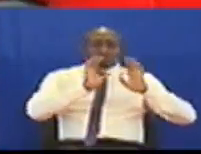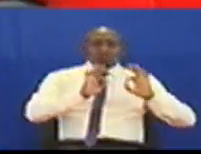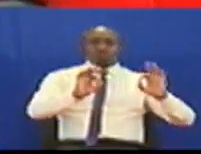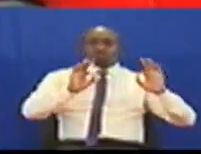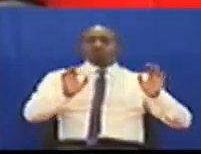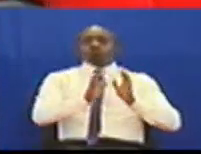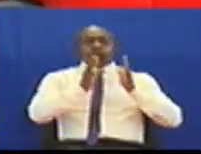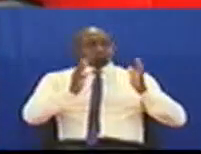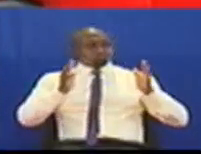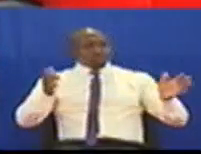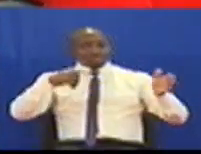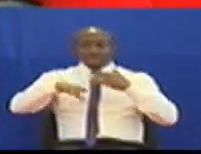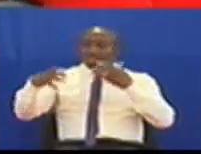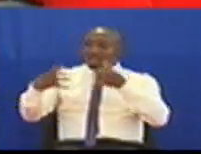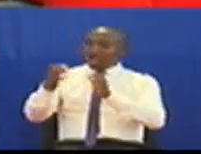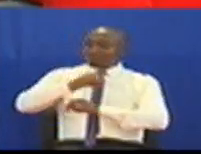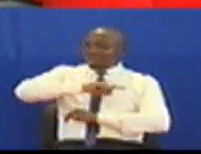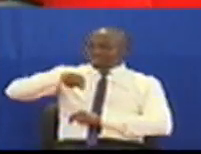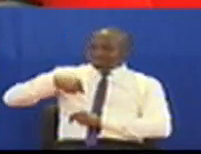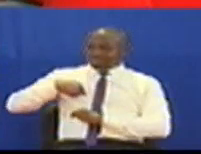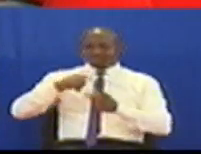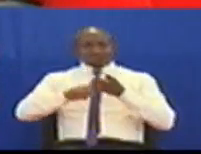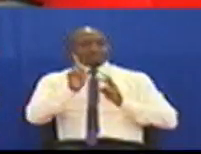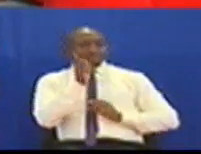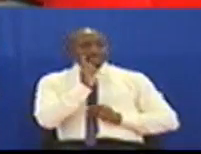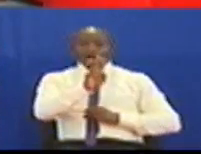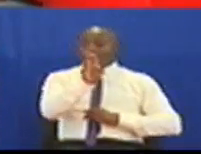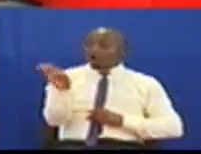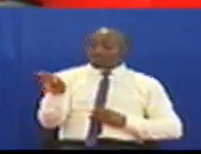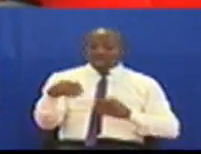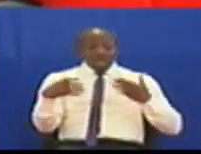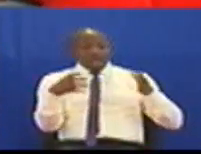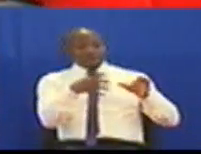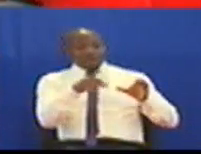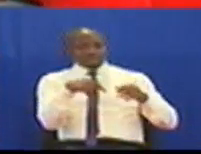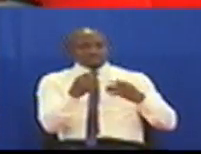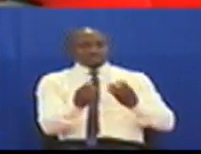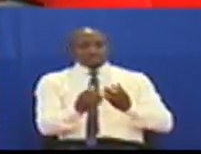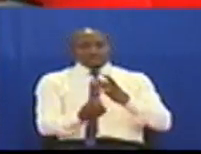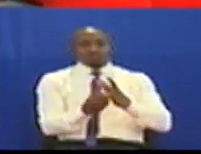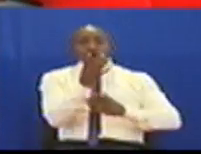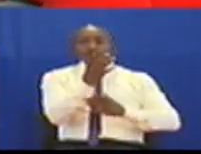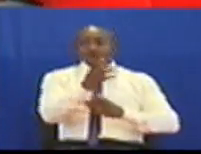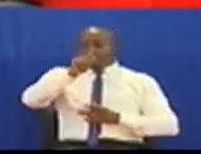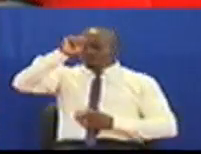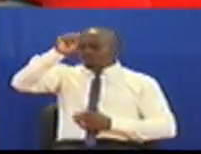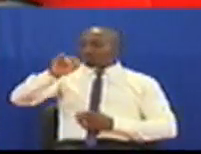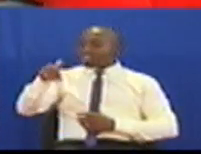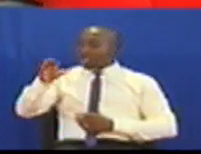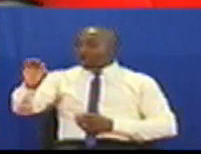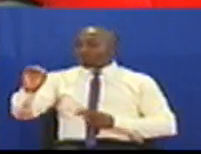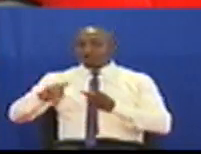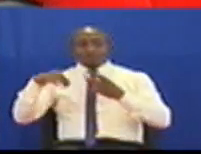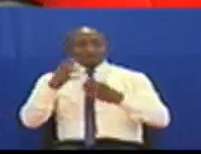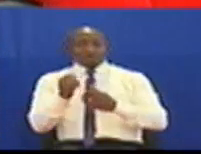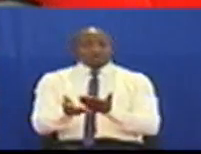sana sana katika kamati yetu, na kila hoja ambayo kamati imekuwa ikiraise Mheshimiwa Jafu na masaidizi, na